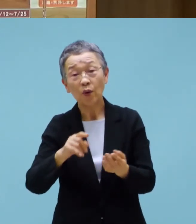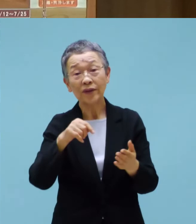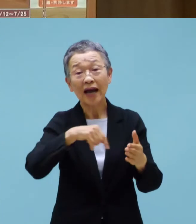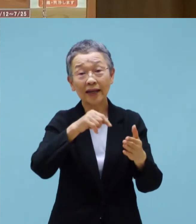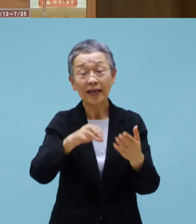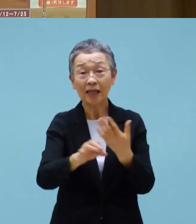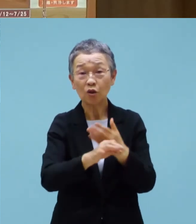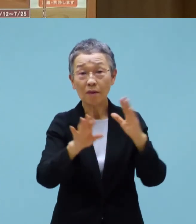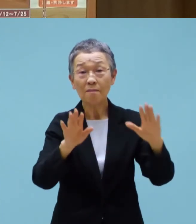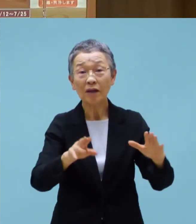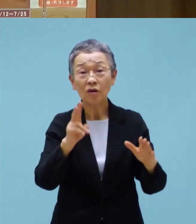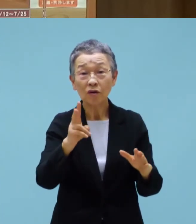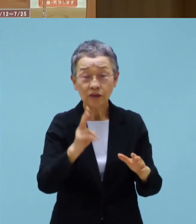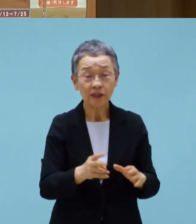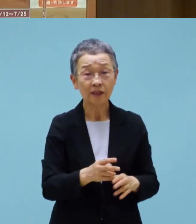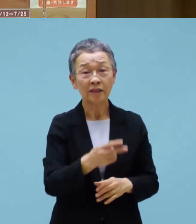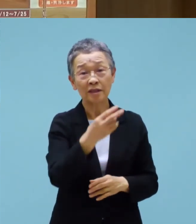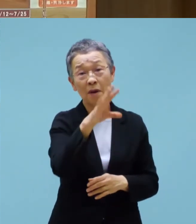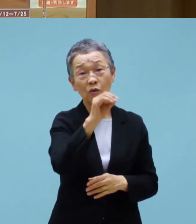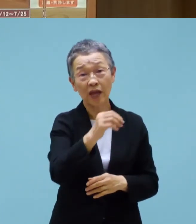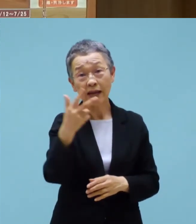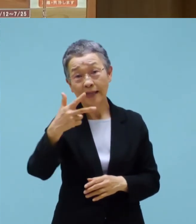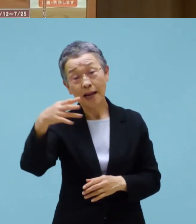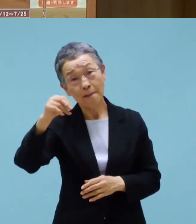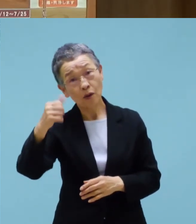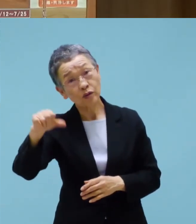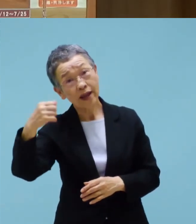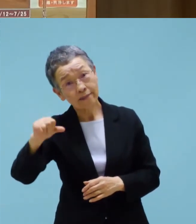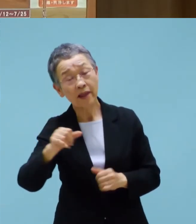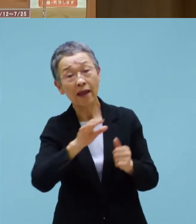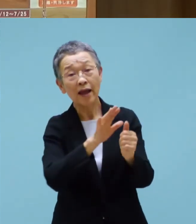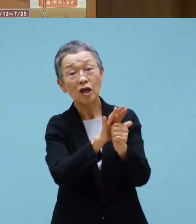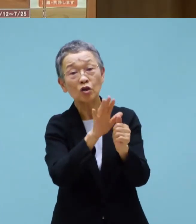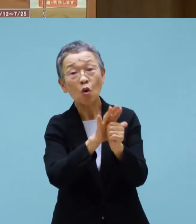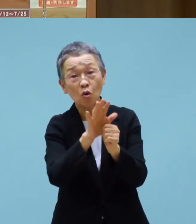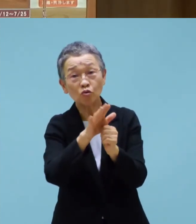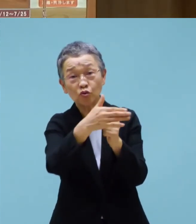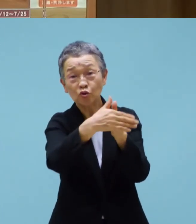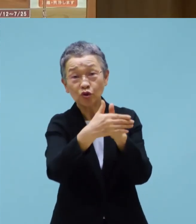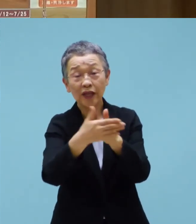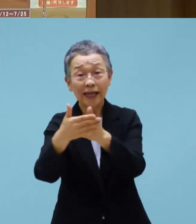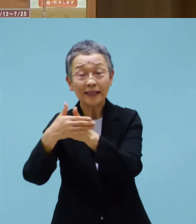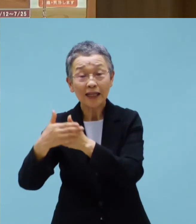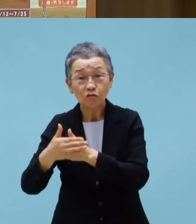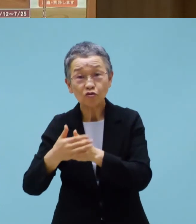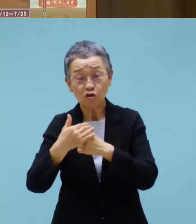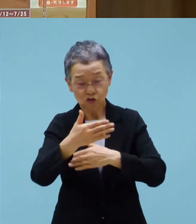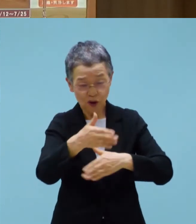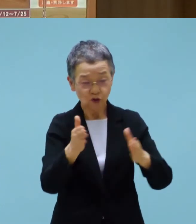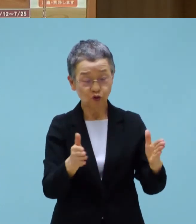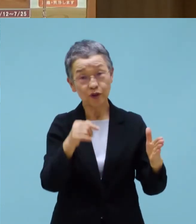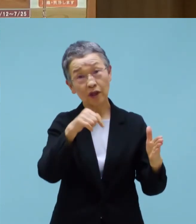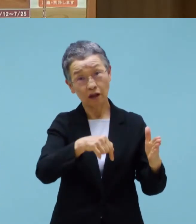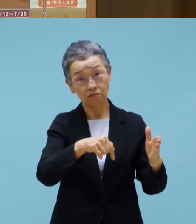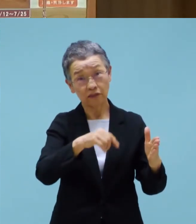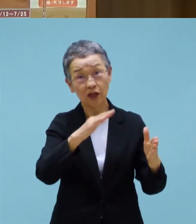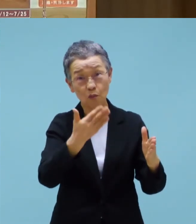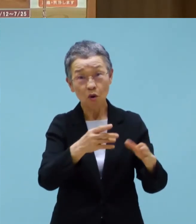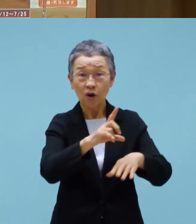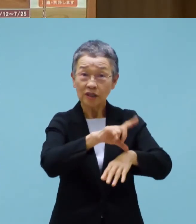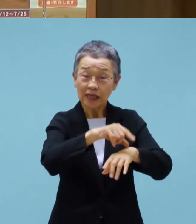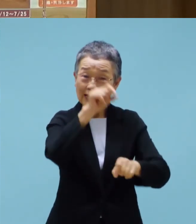2万5000円から7万5000円で協力をしていただくという枠組みですけども、そういった時間短縮をさら